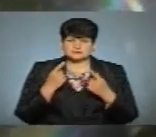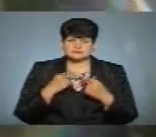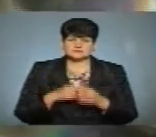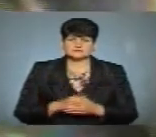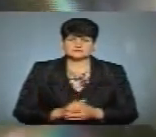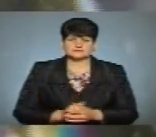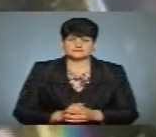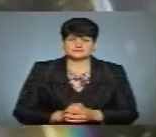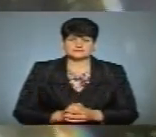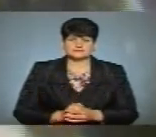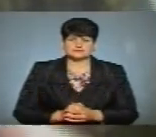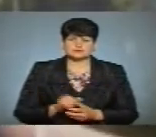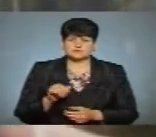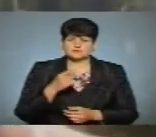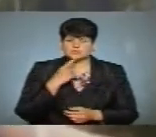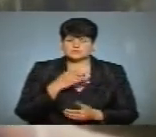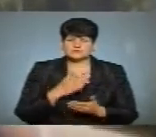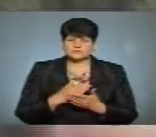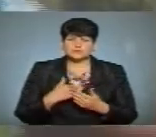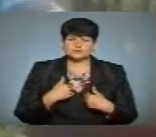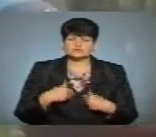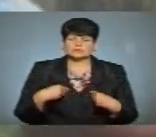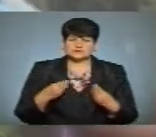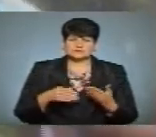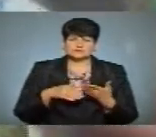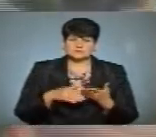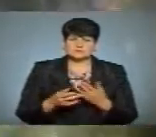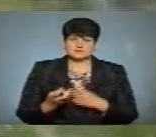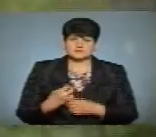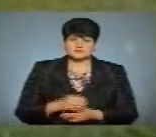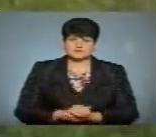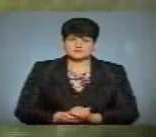піду з вами. Дивися, в тебе кров, де я тобі хочу надати допомогу. Підійди до мене.